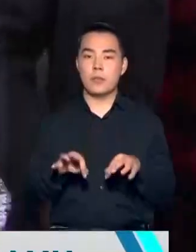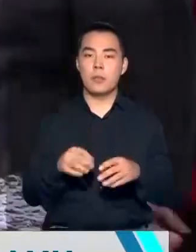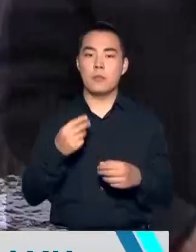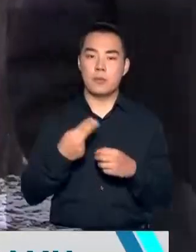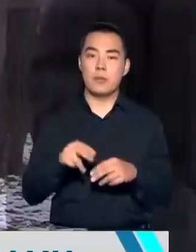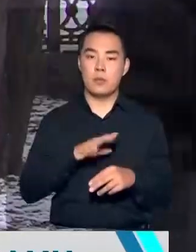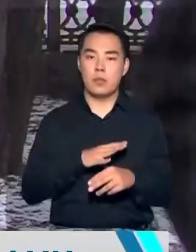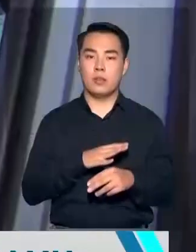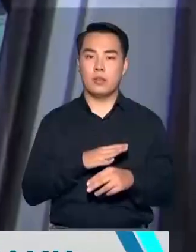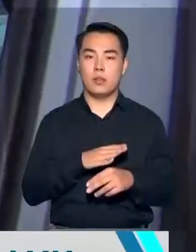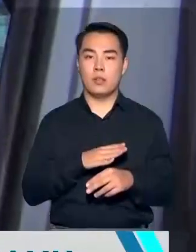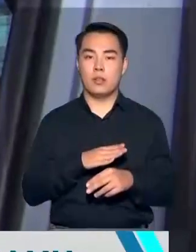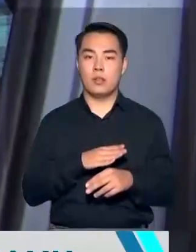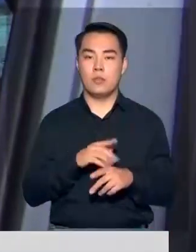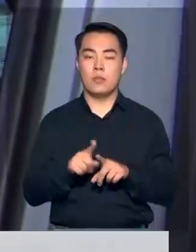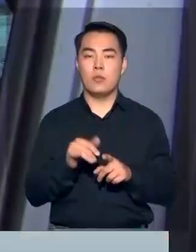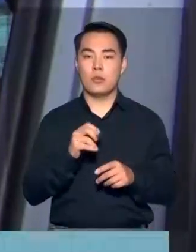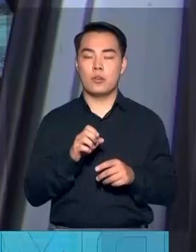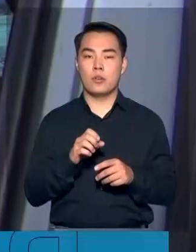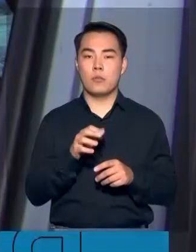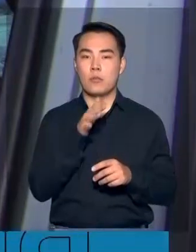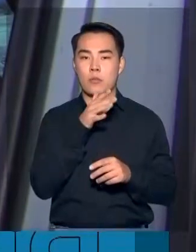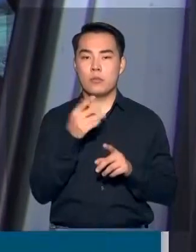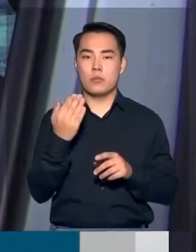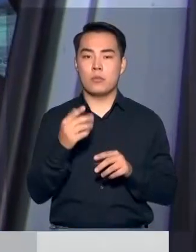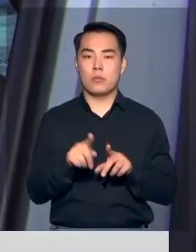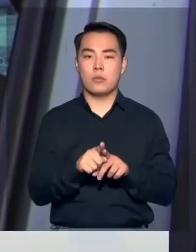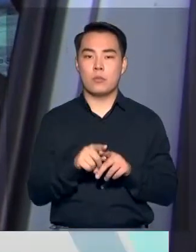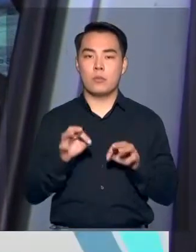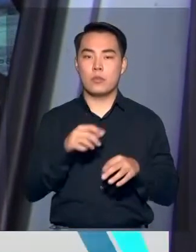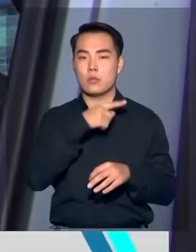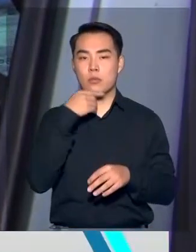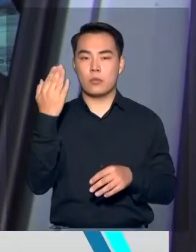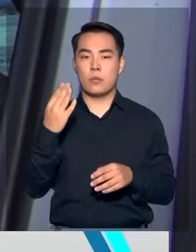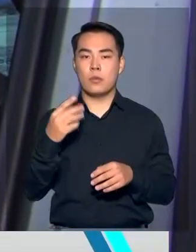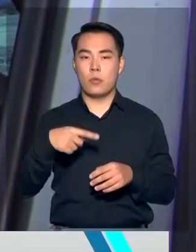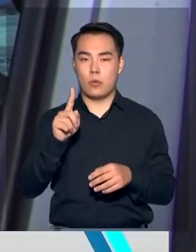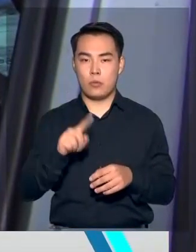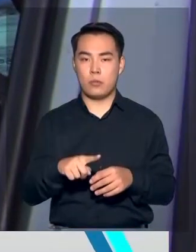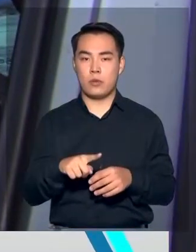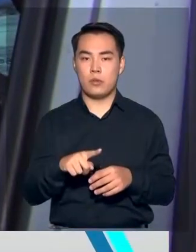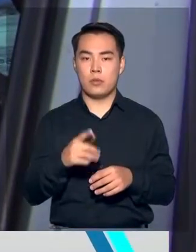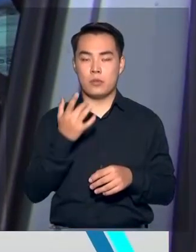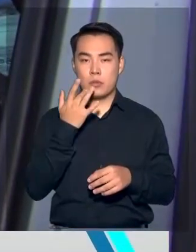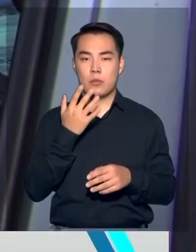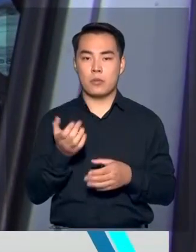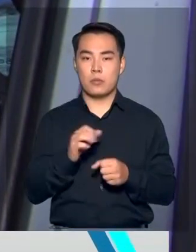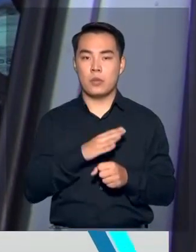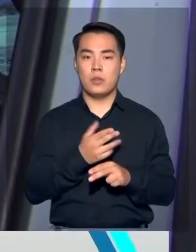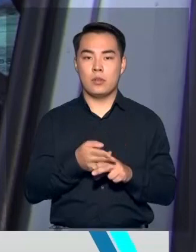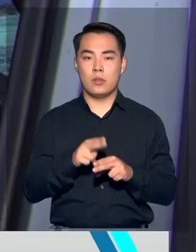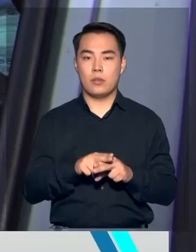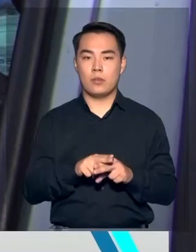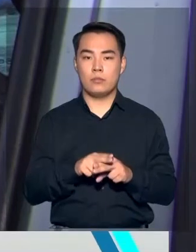рыночной стоимости. Я уже много лет являюсь владельцем машины с российскими номерами. И получается,